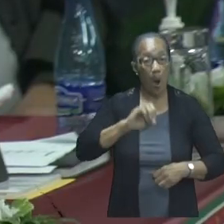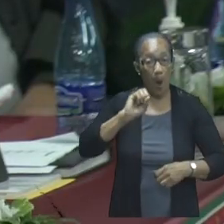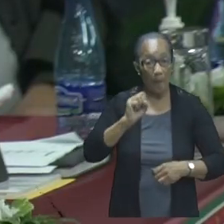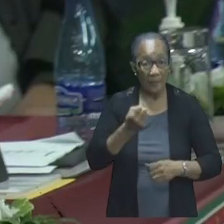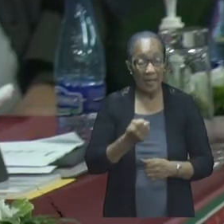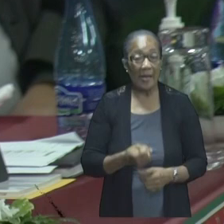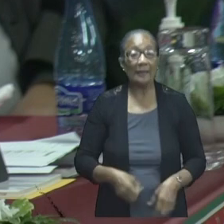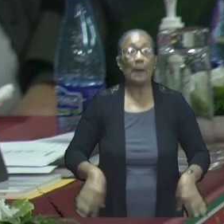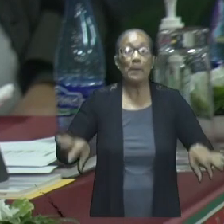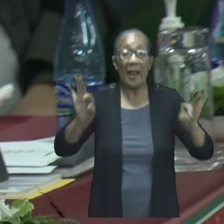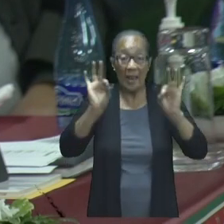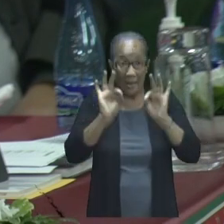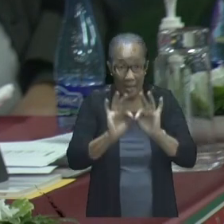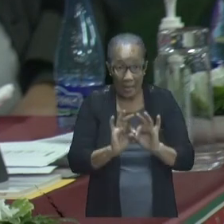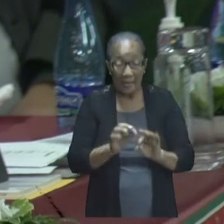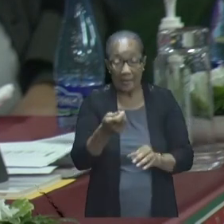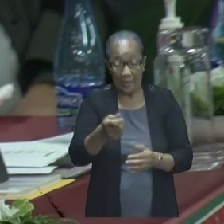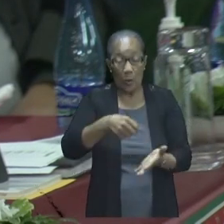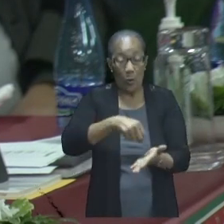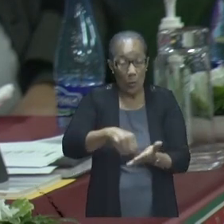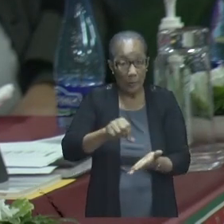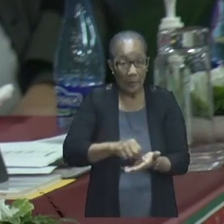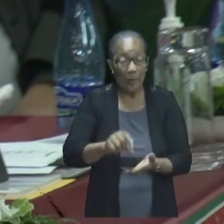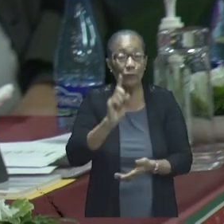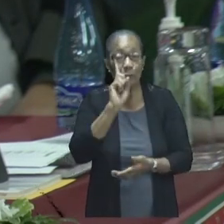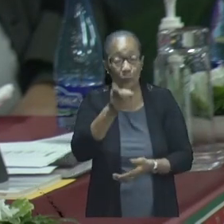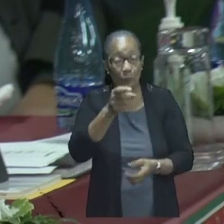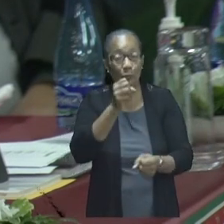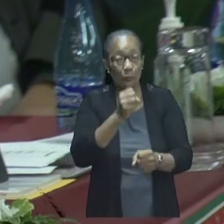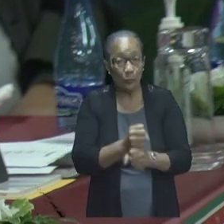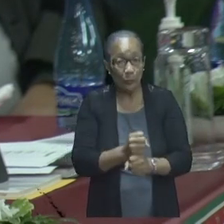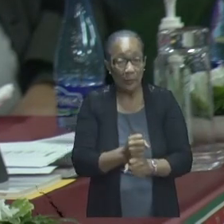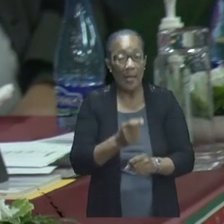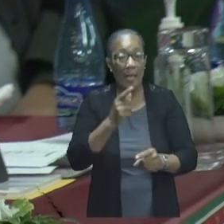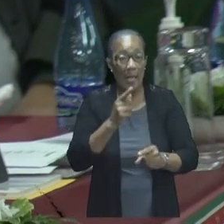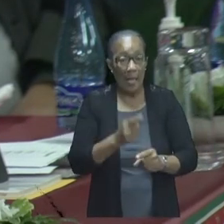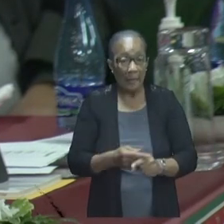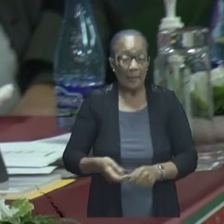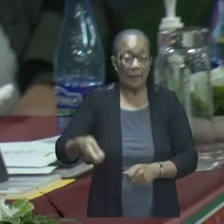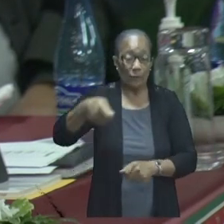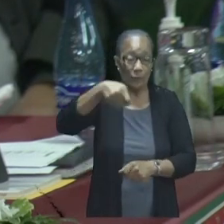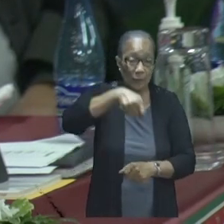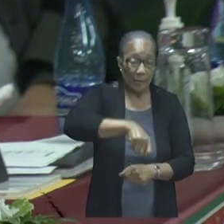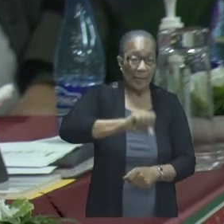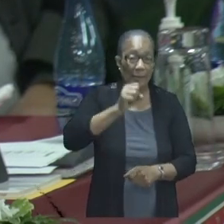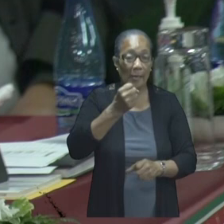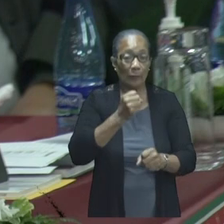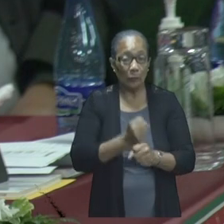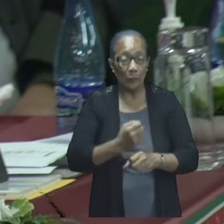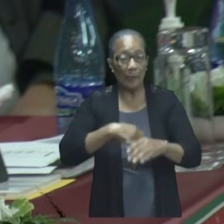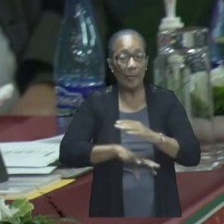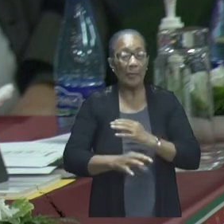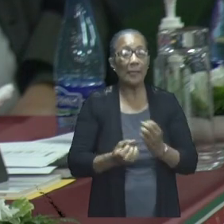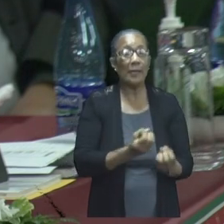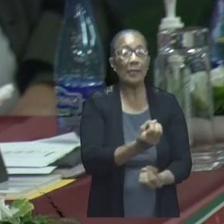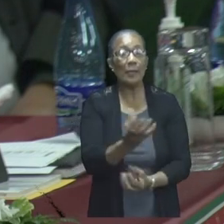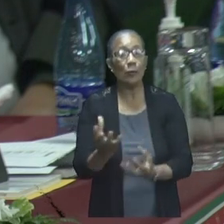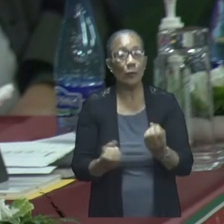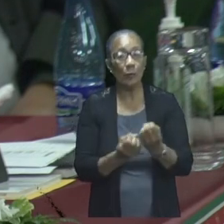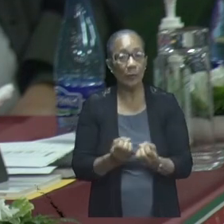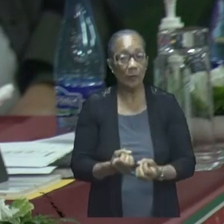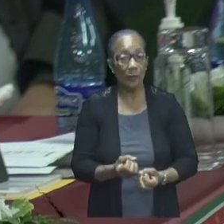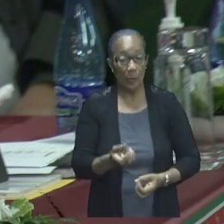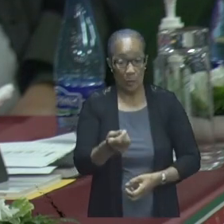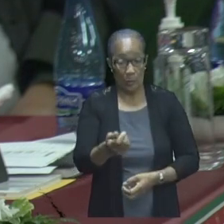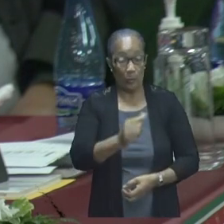uitgaven te kunnen doen en de investeringen te kunnen plegen in die economie en dat schuldeisers